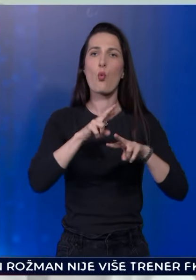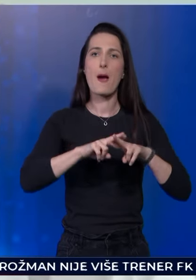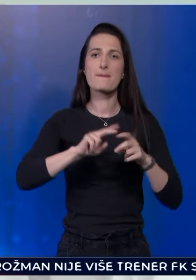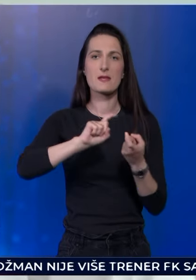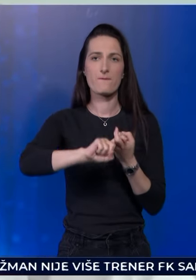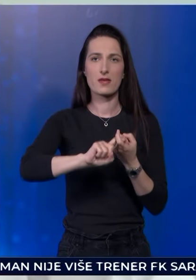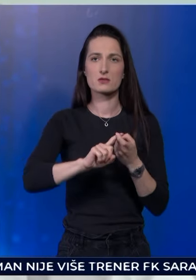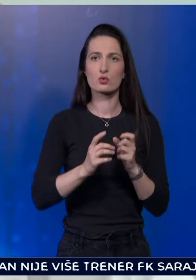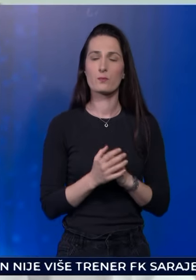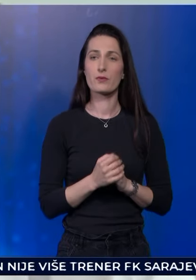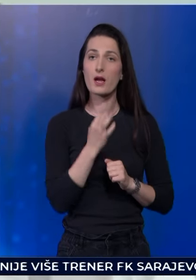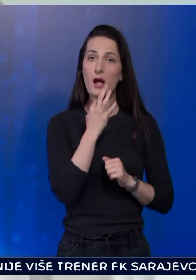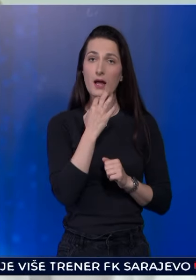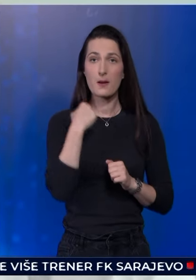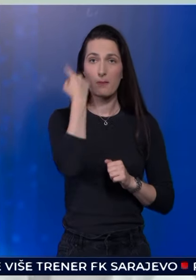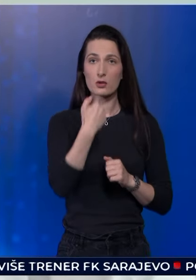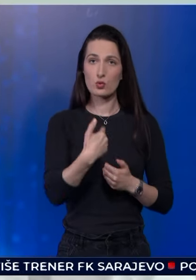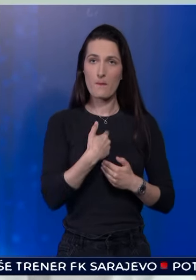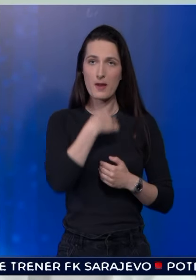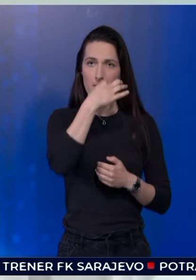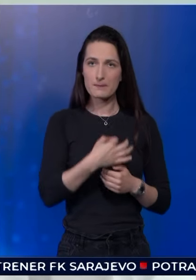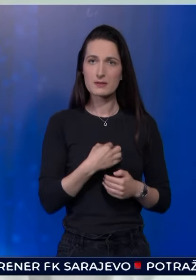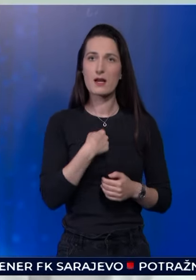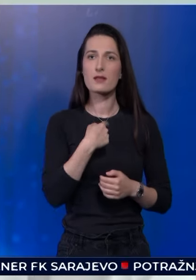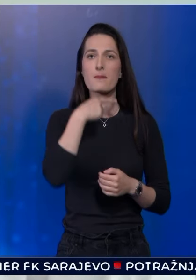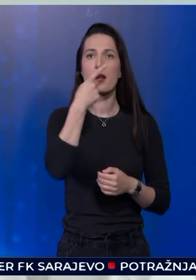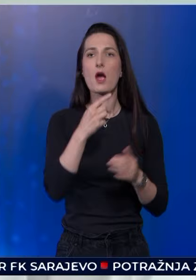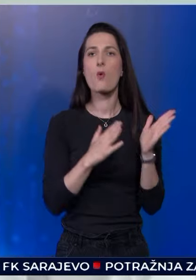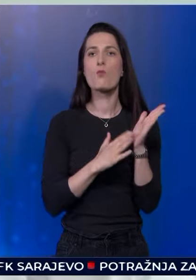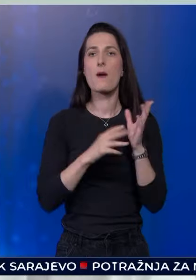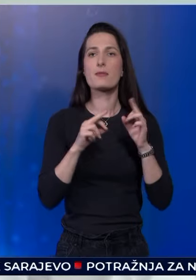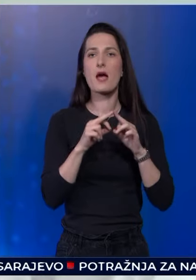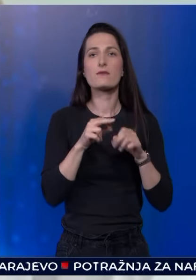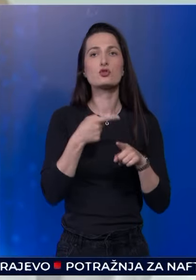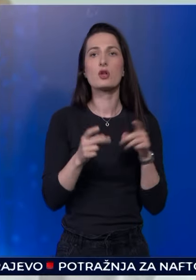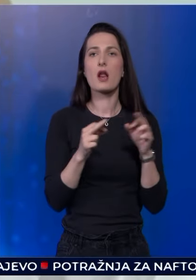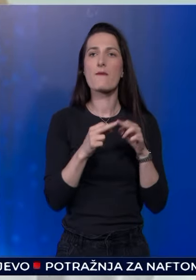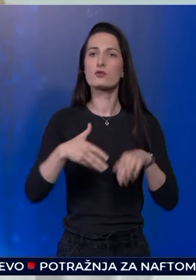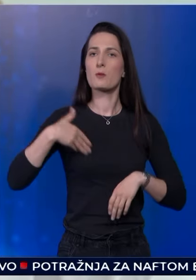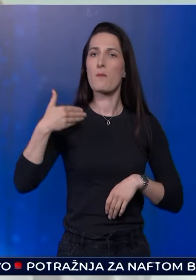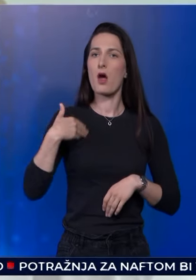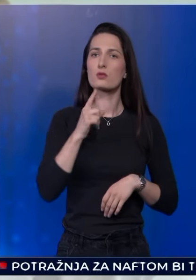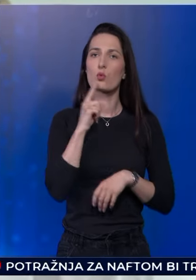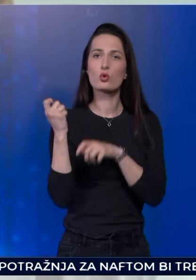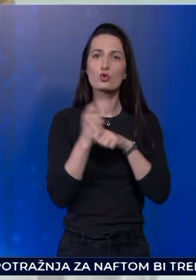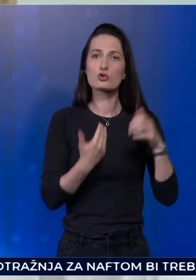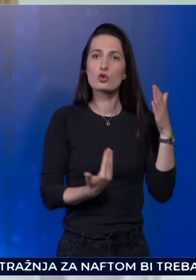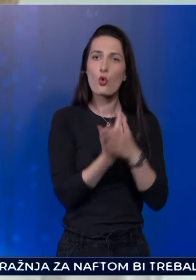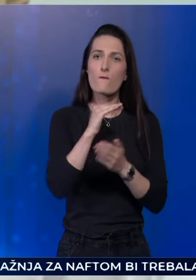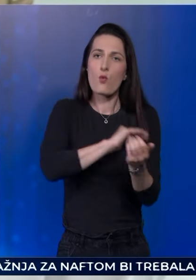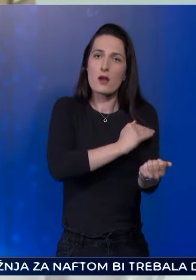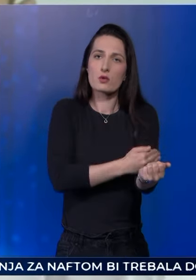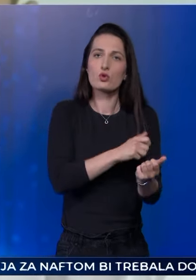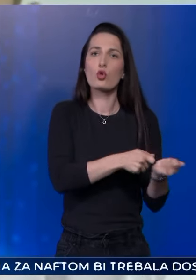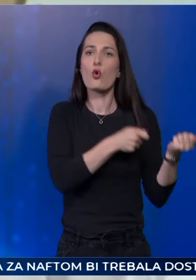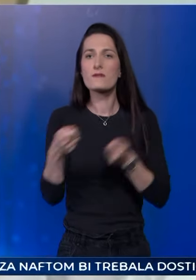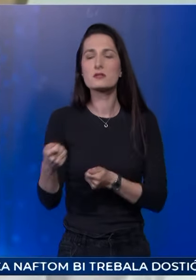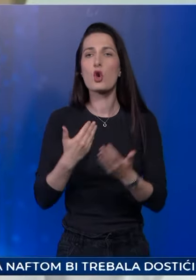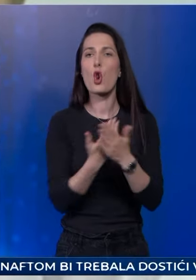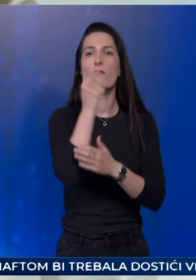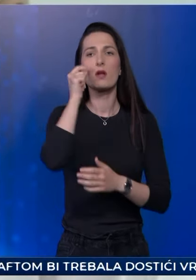cijelom procesu su se uključile majke Srebrenice i potpredsjednik Republike Srpske